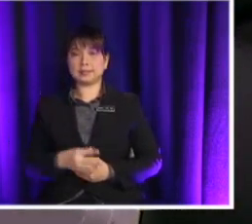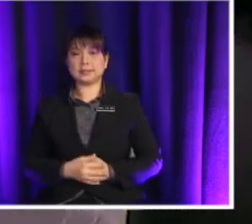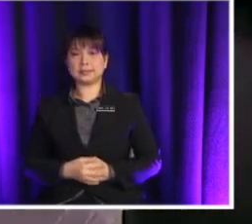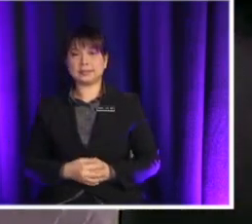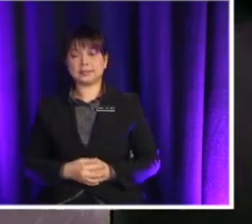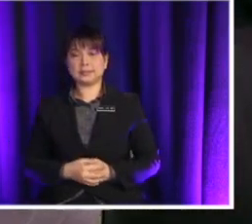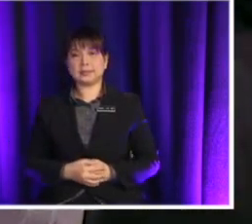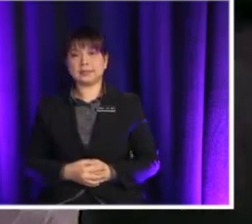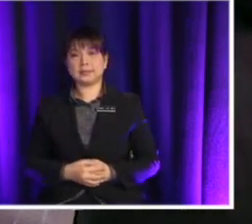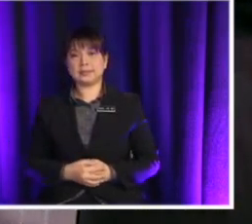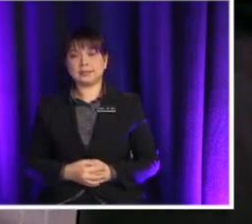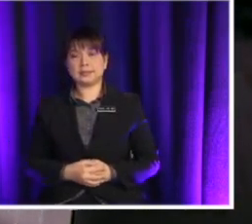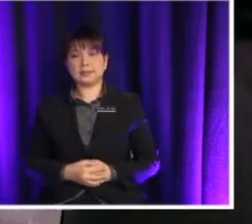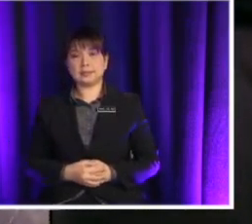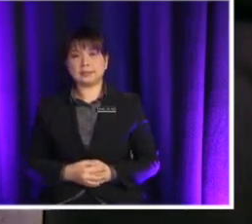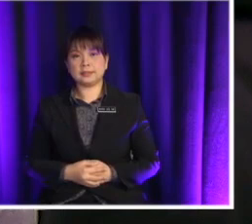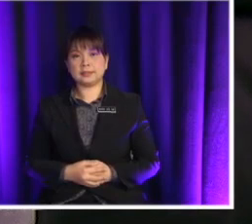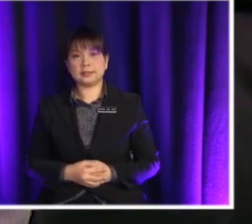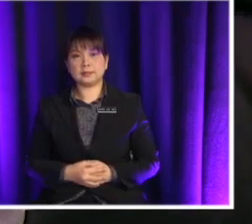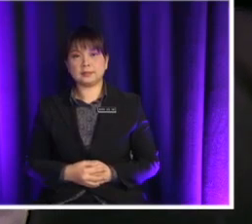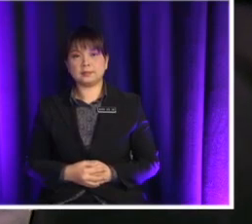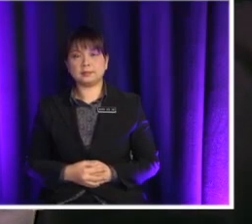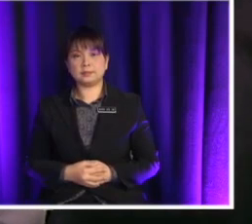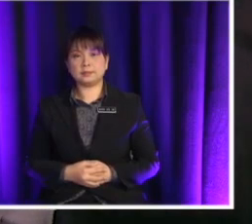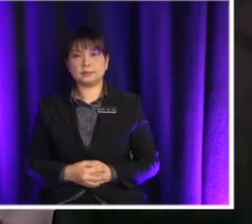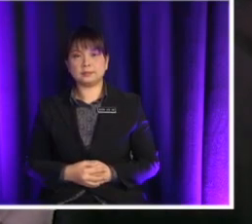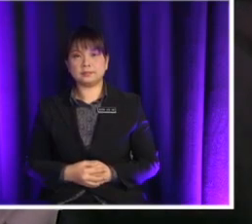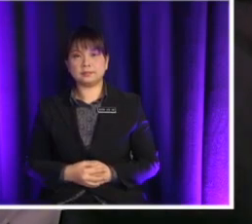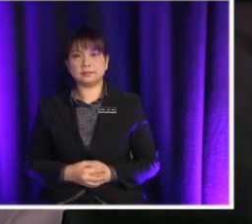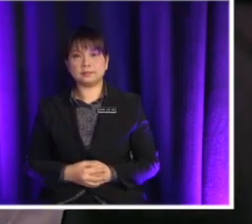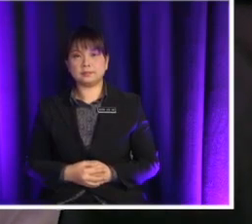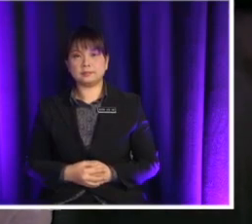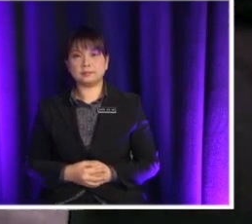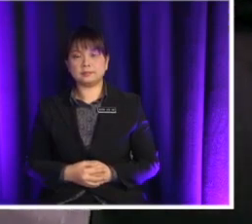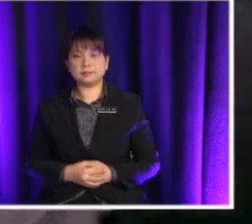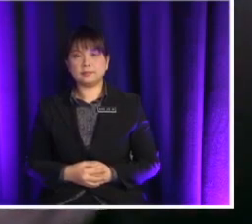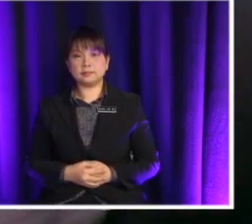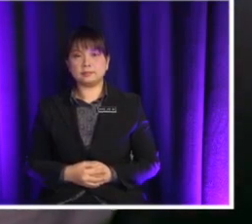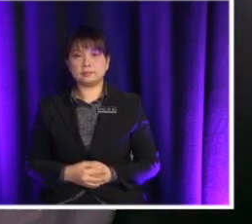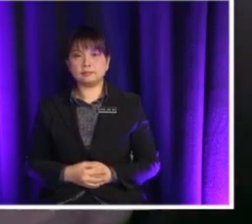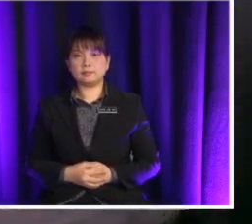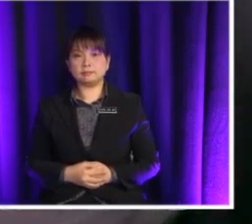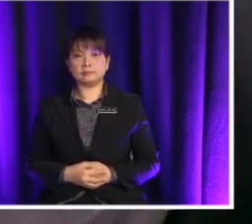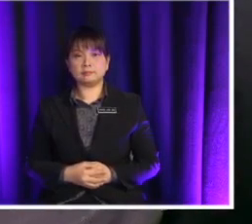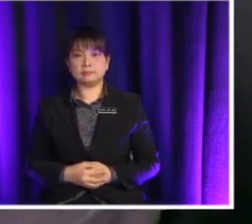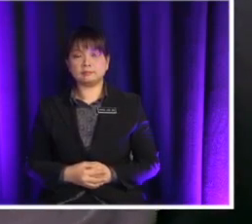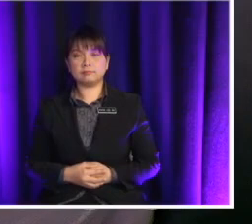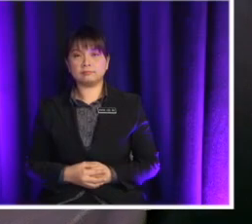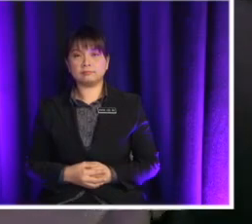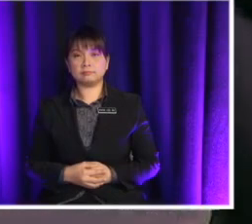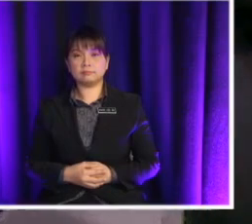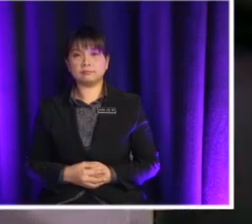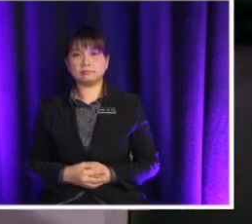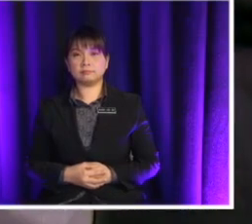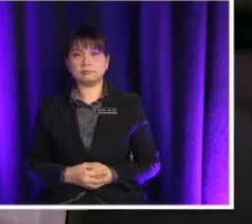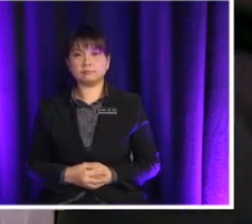yang betul. Betul Diod juga. yang baik mesti ada dua keadaan. Satu dia menunjukkan pincang songsang, satu lagi dia menunjukkan pincang hadapan.